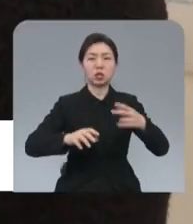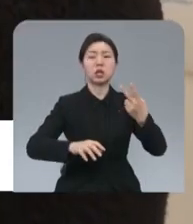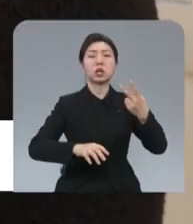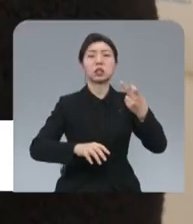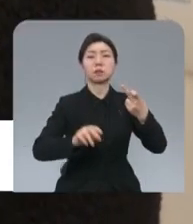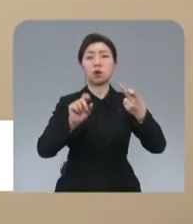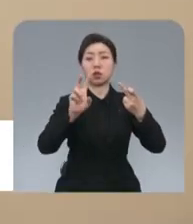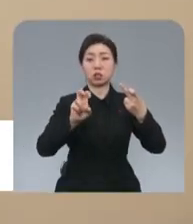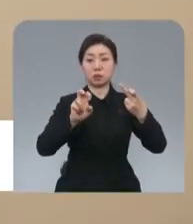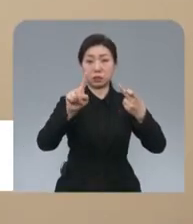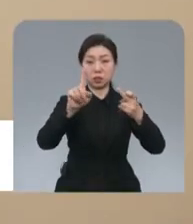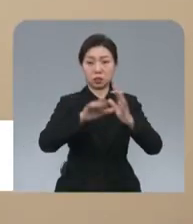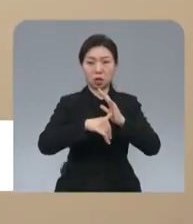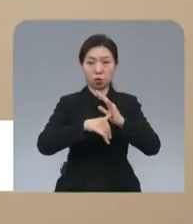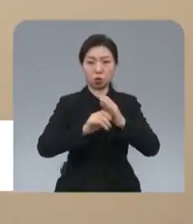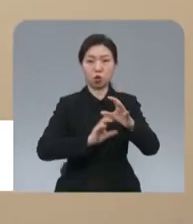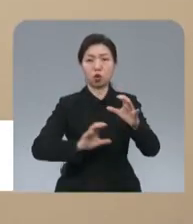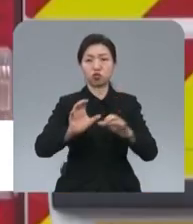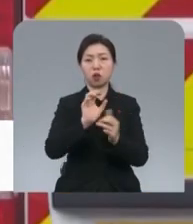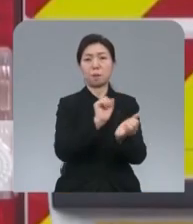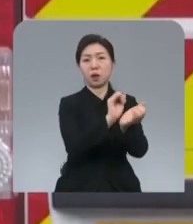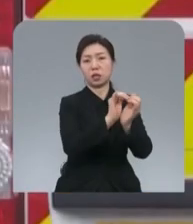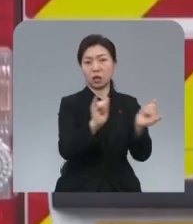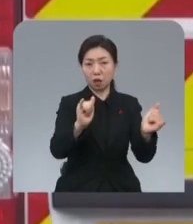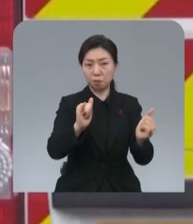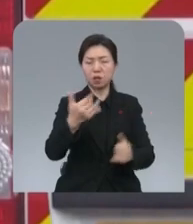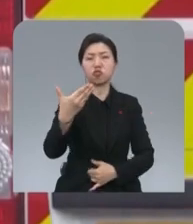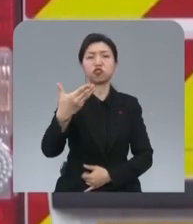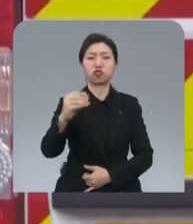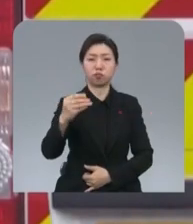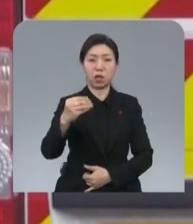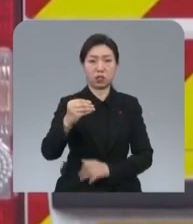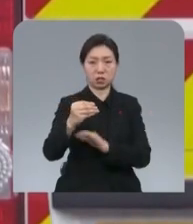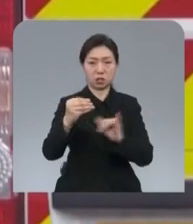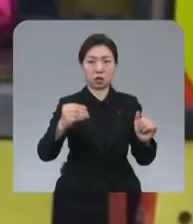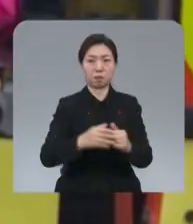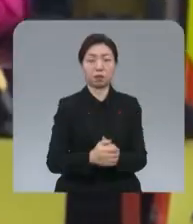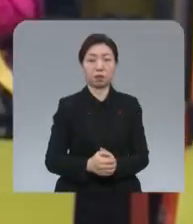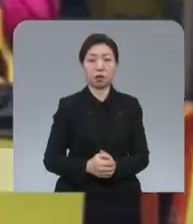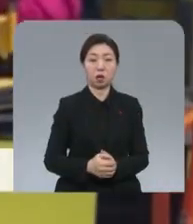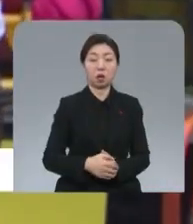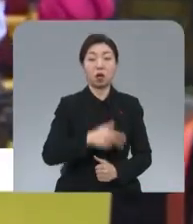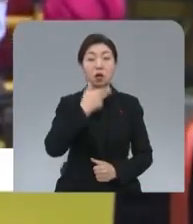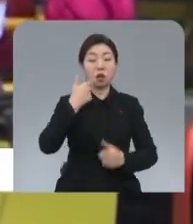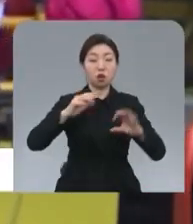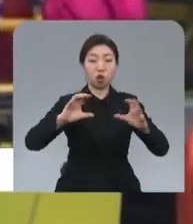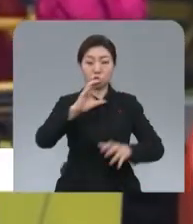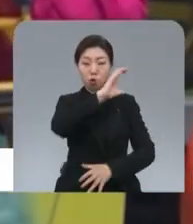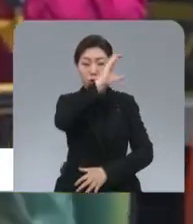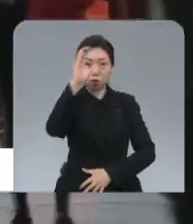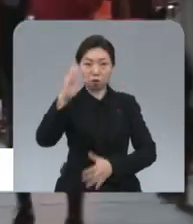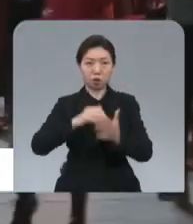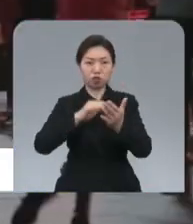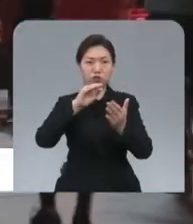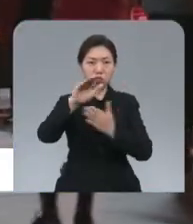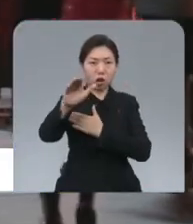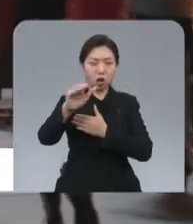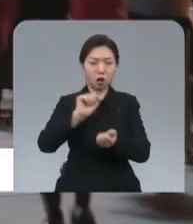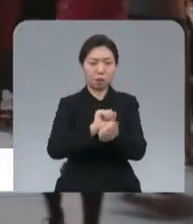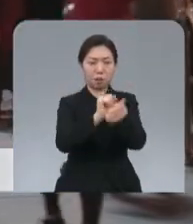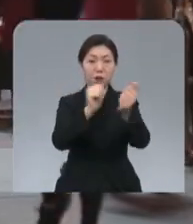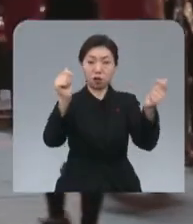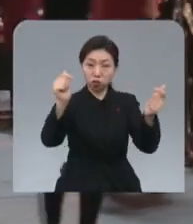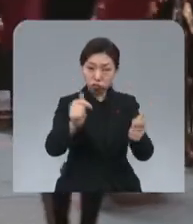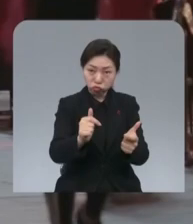9만 명대의 확진자가 발생했습니다. 영국은 크리스마스 이후에도 확산세가 가라앉지 않는다면 모임